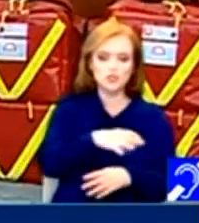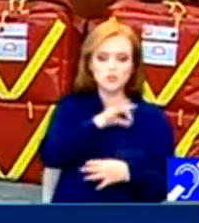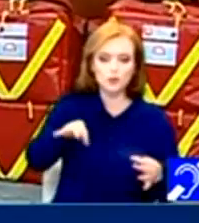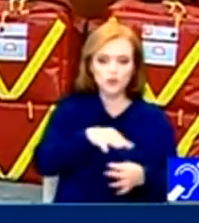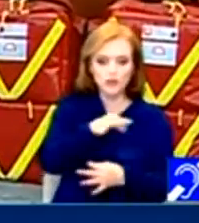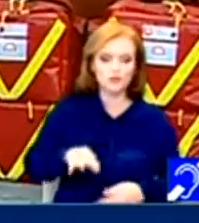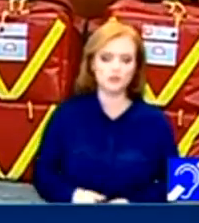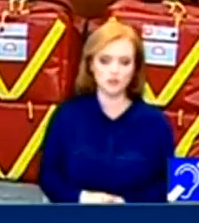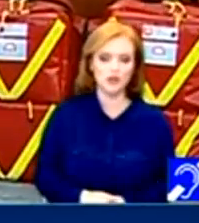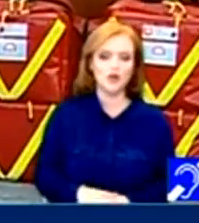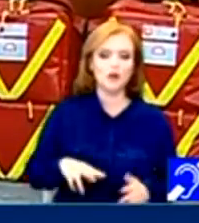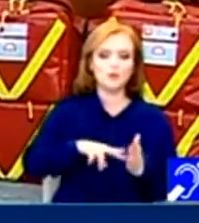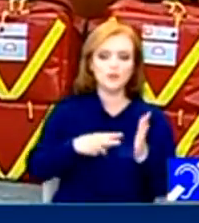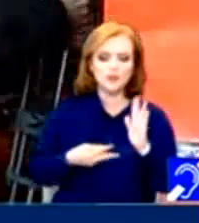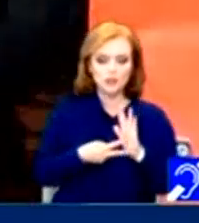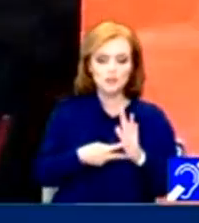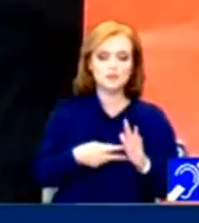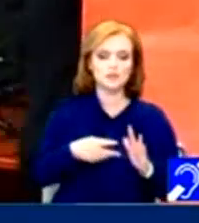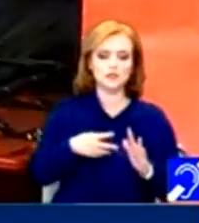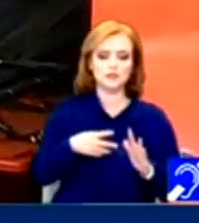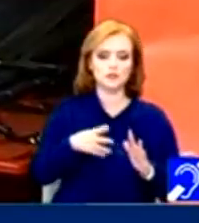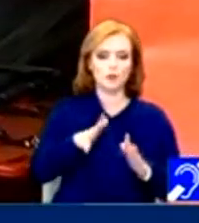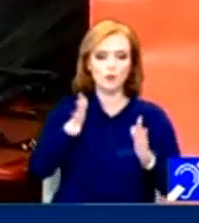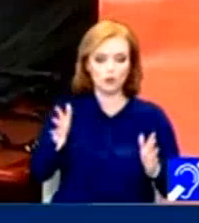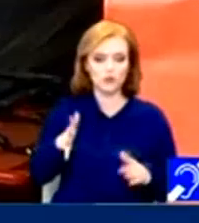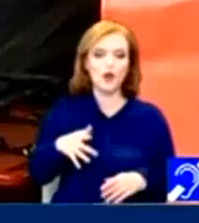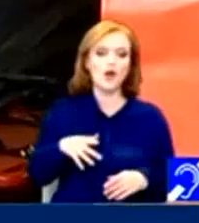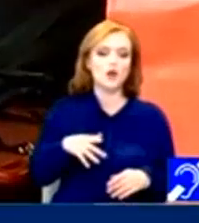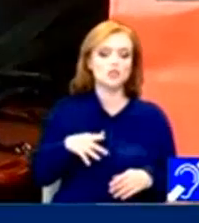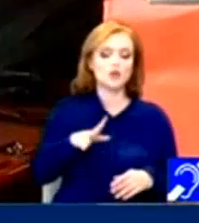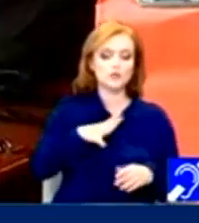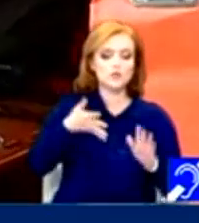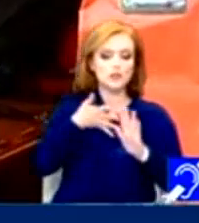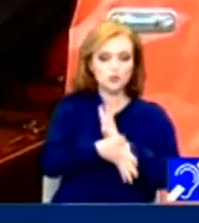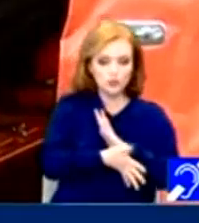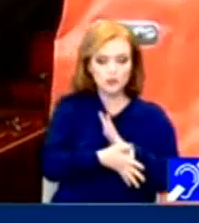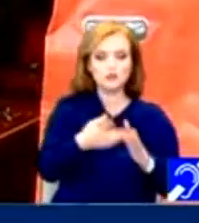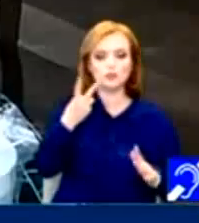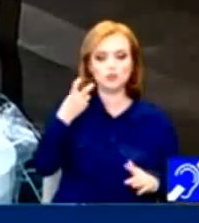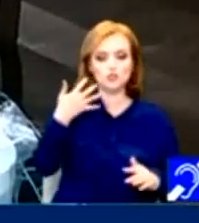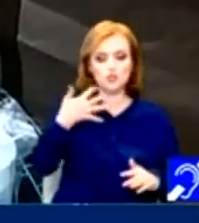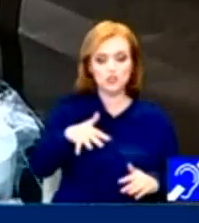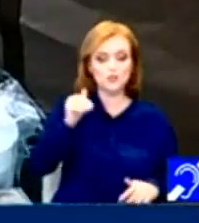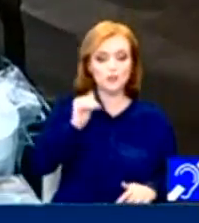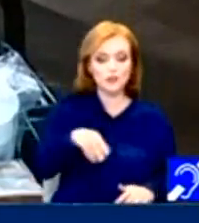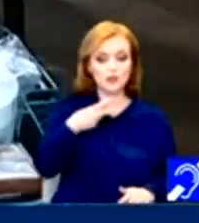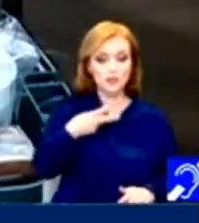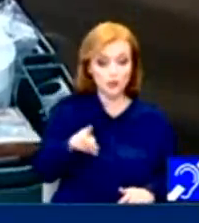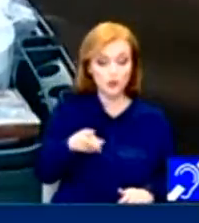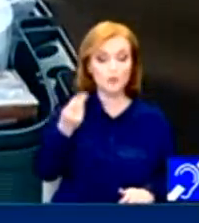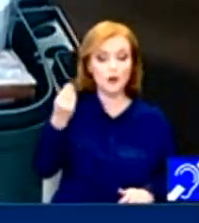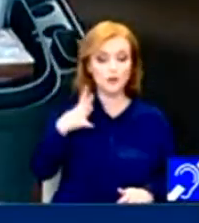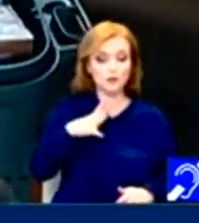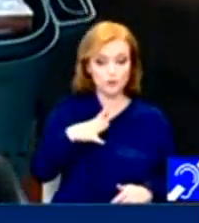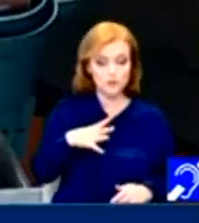peste 247.000 de euro, bani oferiți de Ministerul Polonez al Afacerilor Externe. Proiectul va dura până pe